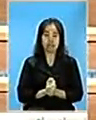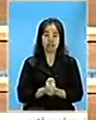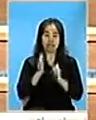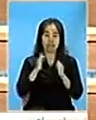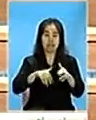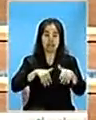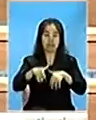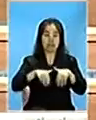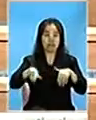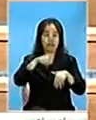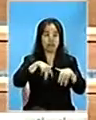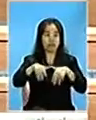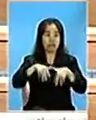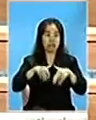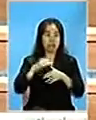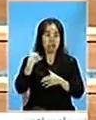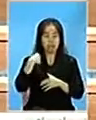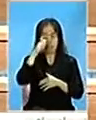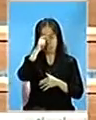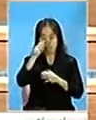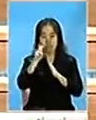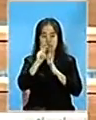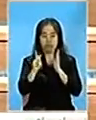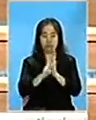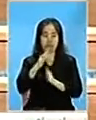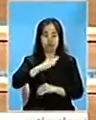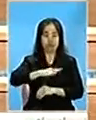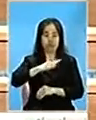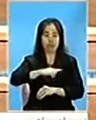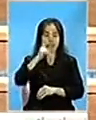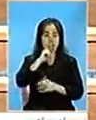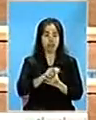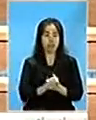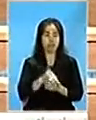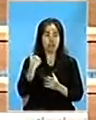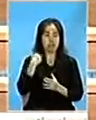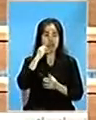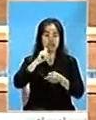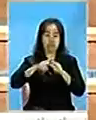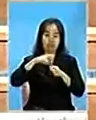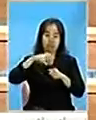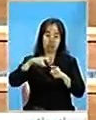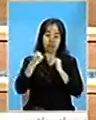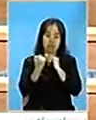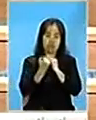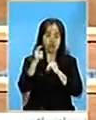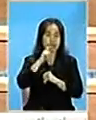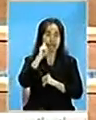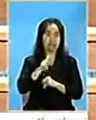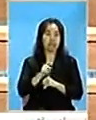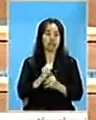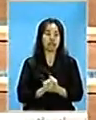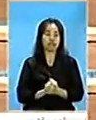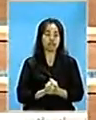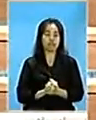ชนคนที่เคารพกฎหมายจะรู้สึกอย่างไรแม้จะอ้างว่าเป็นเรื่องส่วนตัวก็ตามท่านประธ